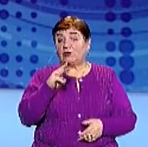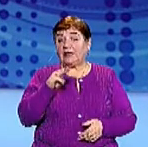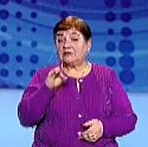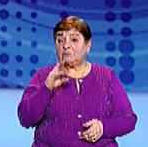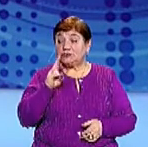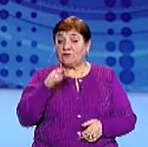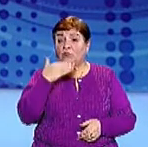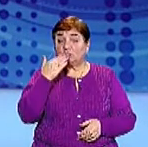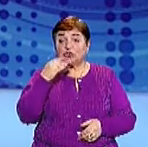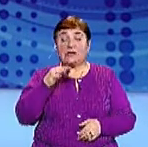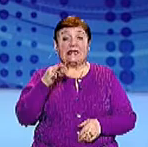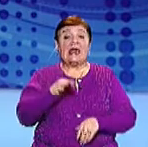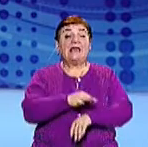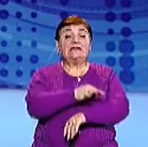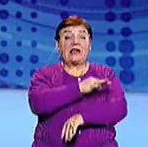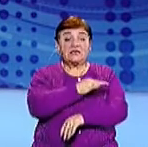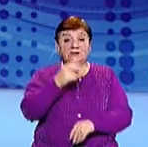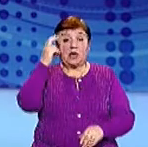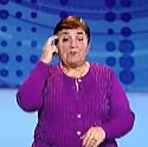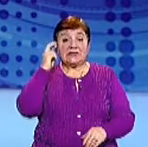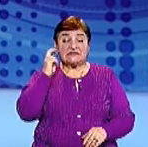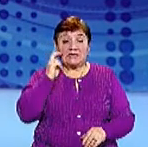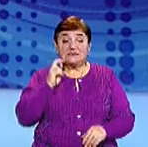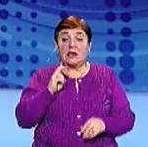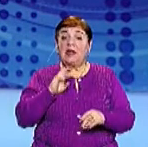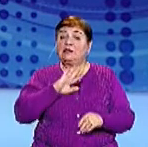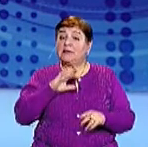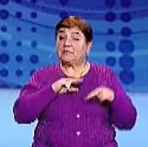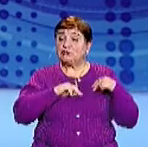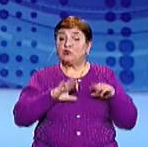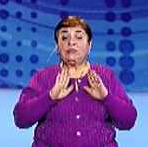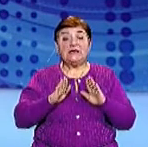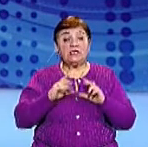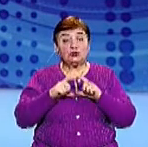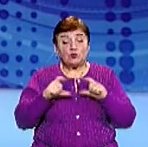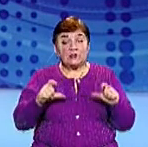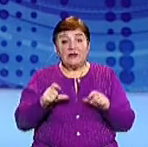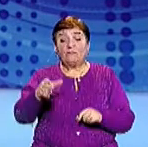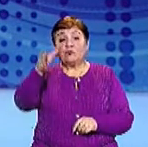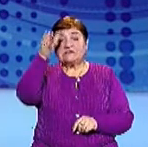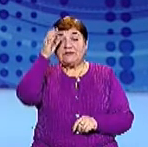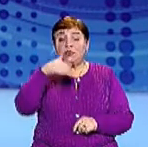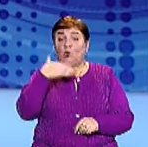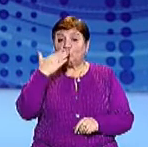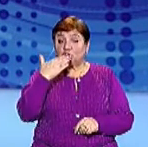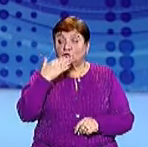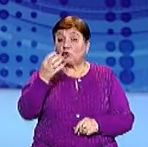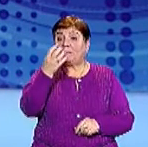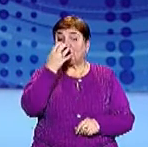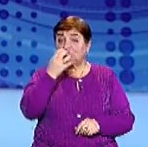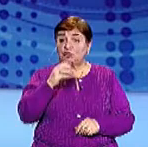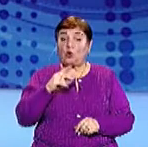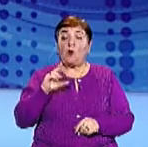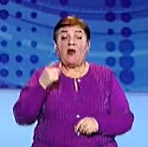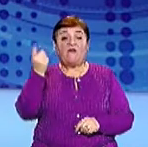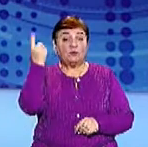Ужгороді, а також на Рахівщині і Великоберезнянщині не працюють тільки школи. Частково призупинили навчання в освітніх закладах Ужгородського, Перечинського та